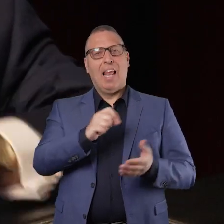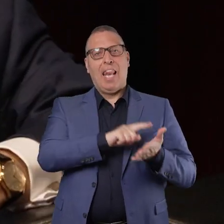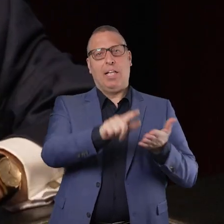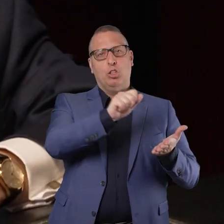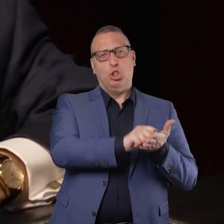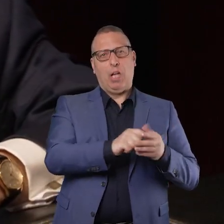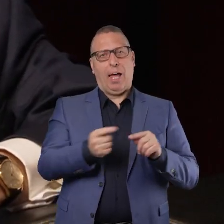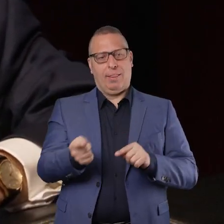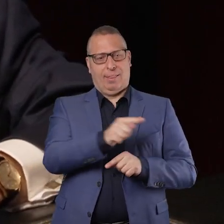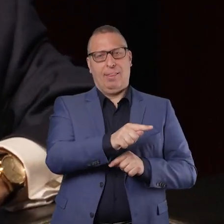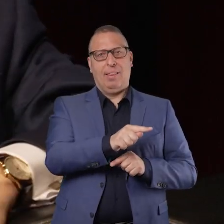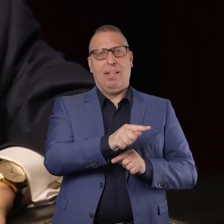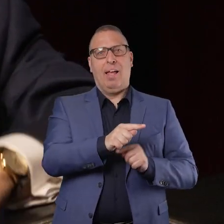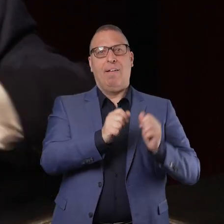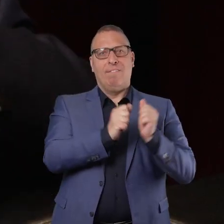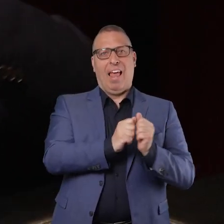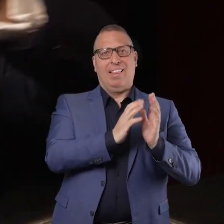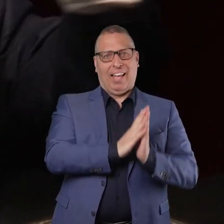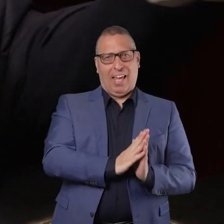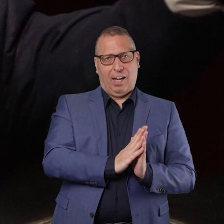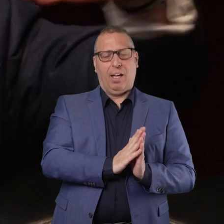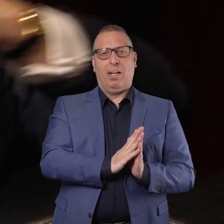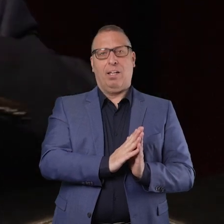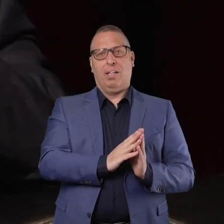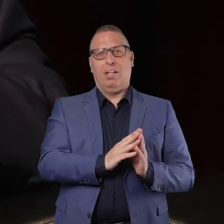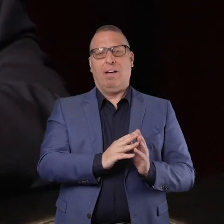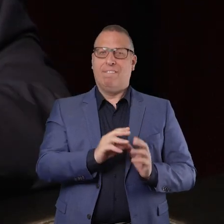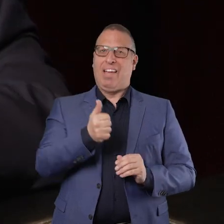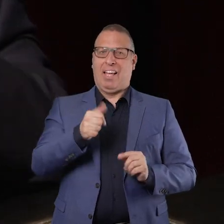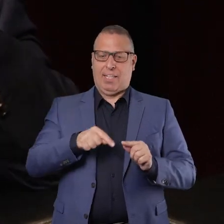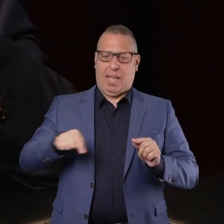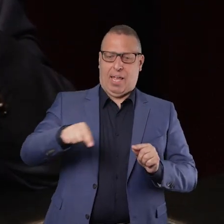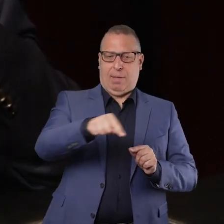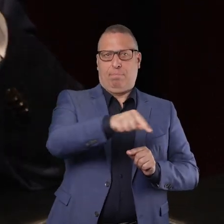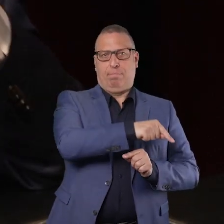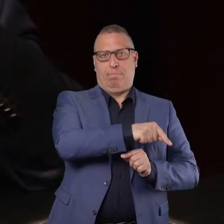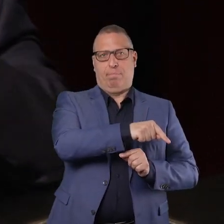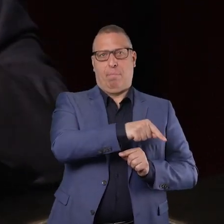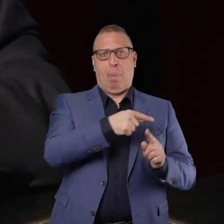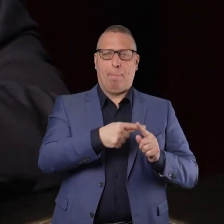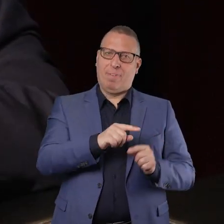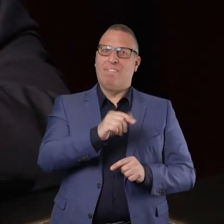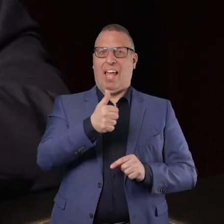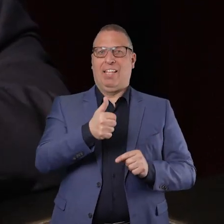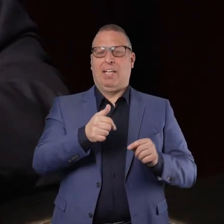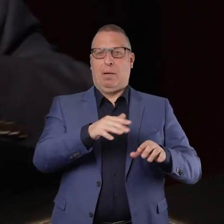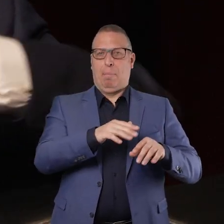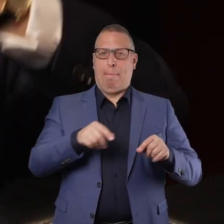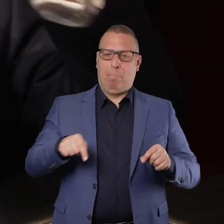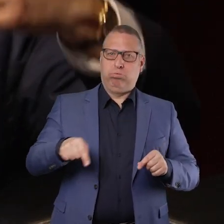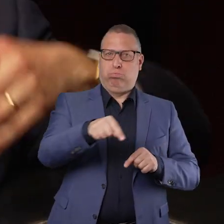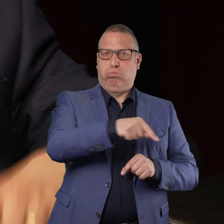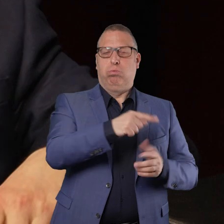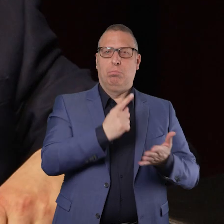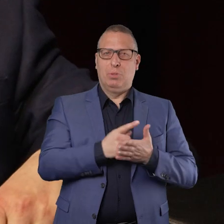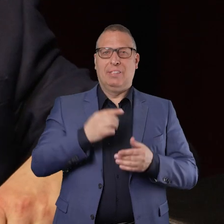das Liechtensteinische nach Feldkirch eigentlich eine sehr wichtige Achse, sehr ein wichtiger Holmen ist, wo